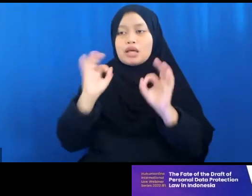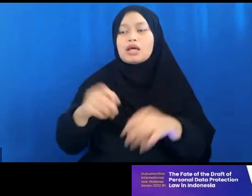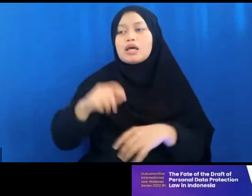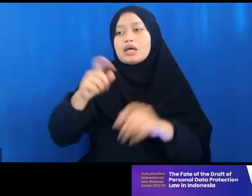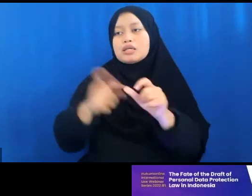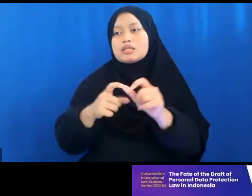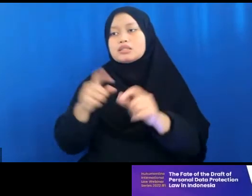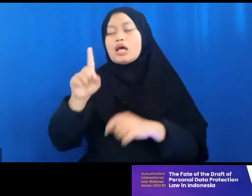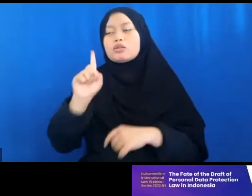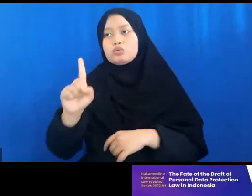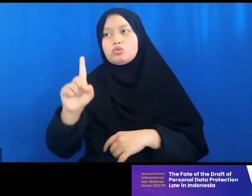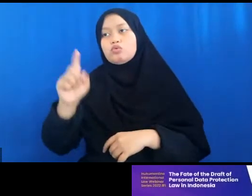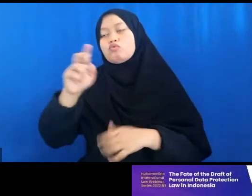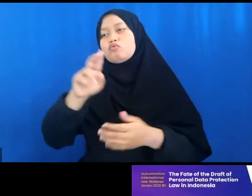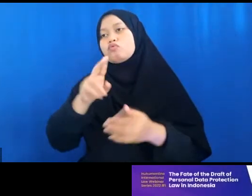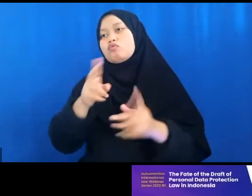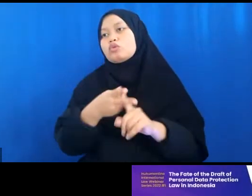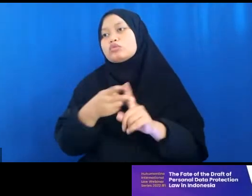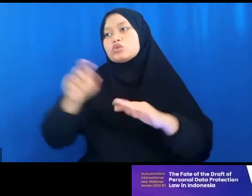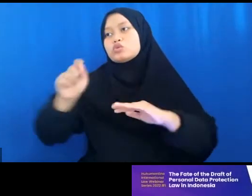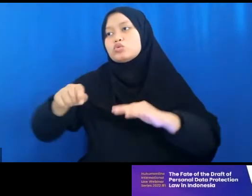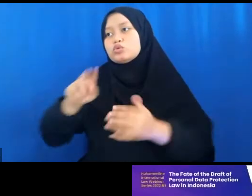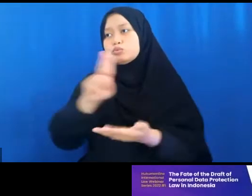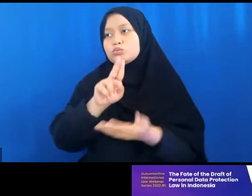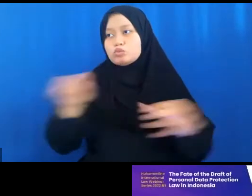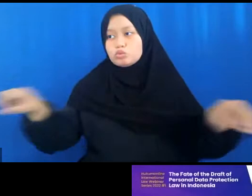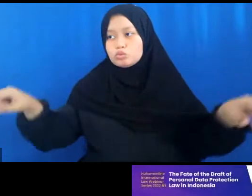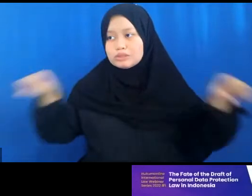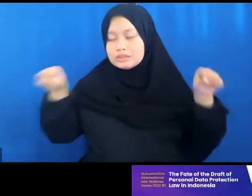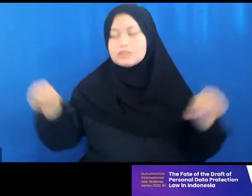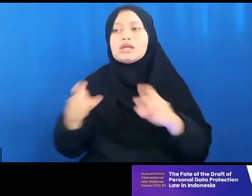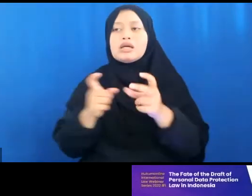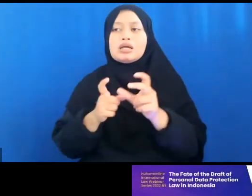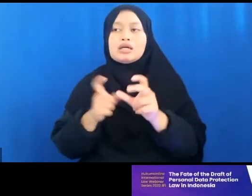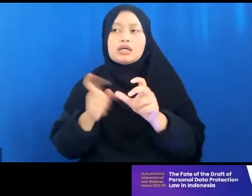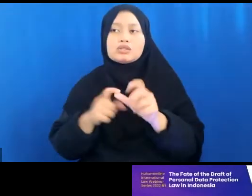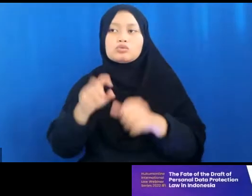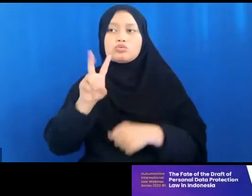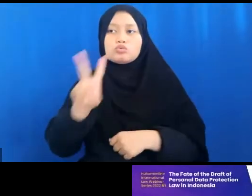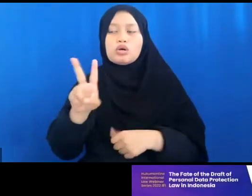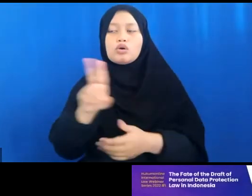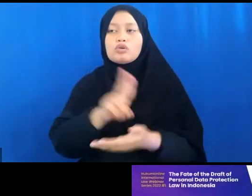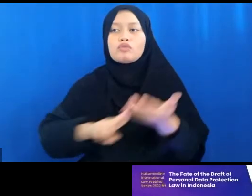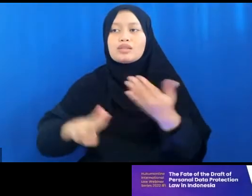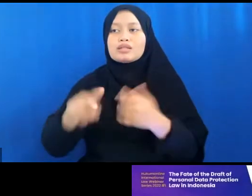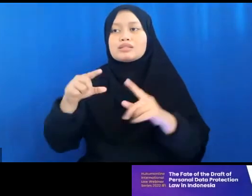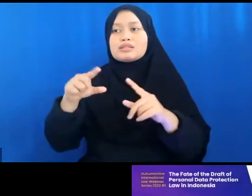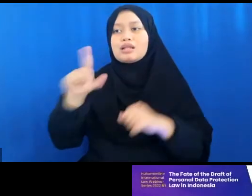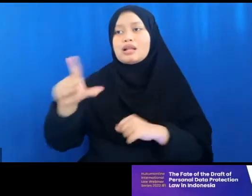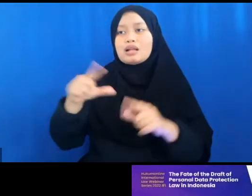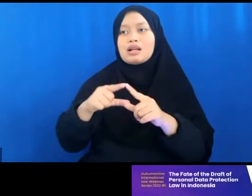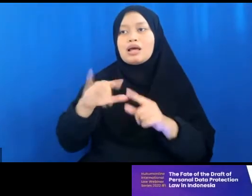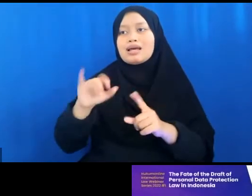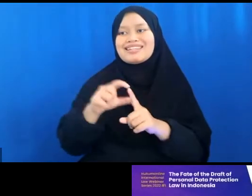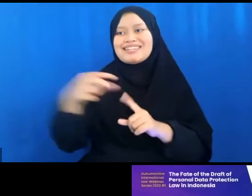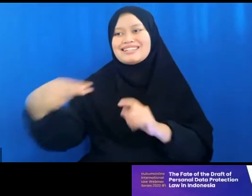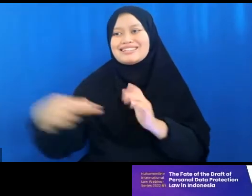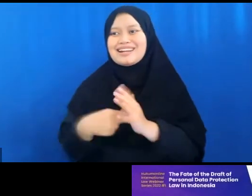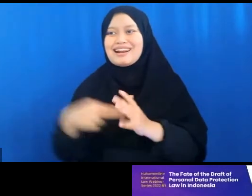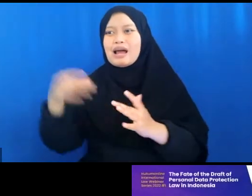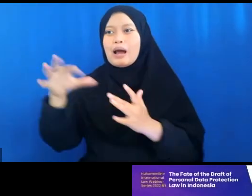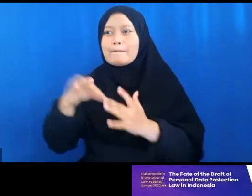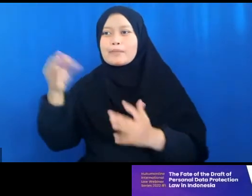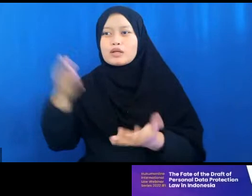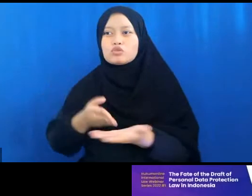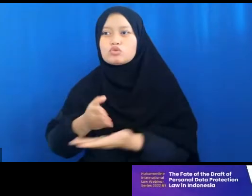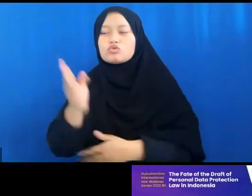Universitas Indonesia dan S2 nya diselesaikan di University of leiden dengan spesies spesialisasi